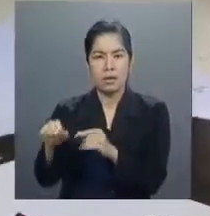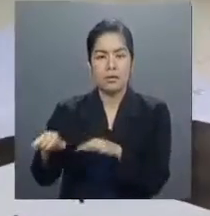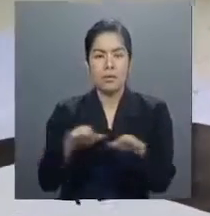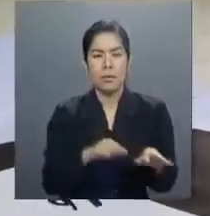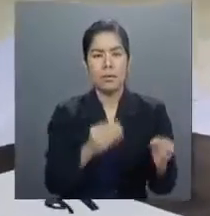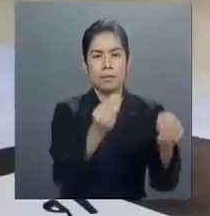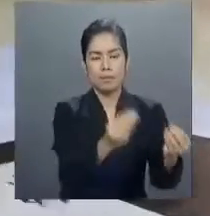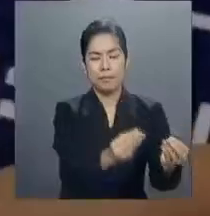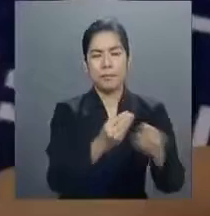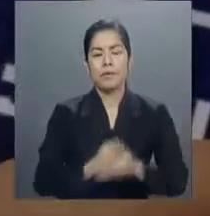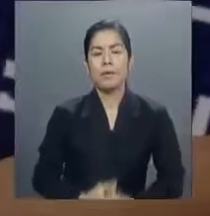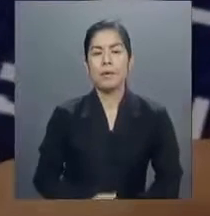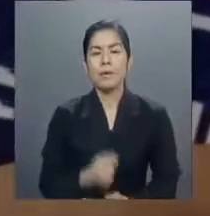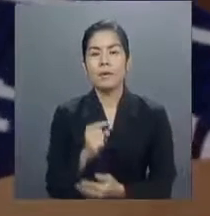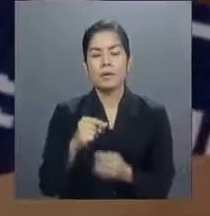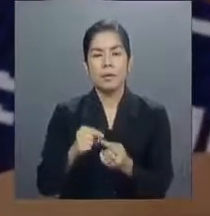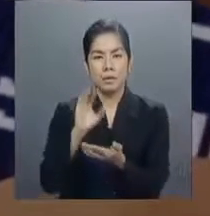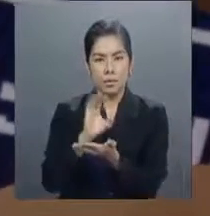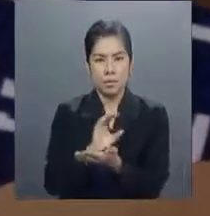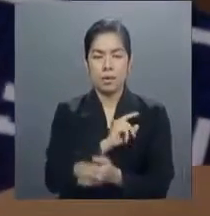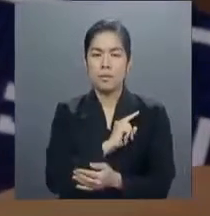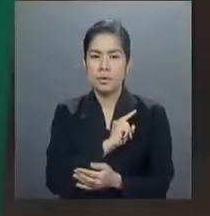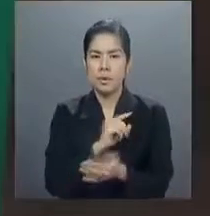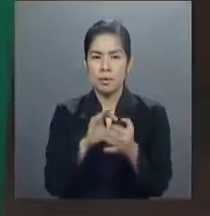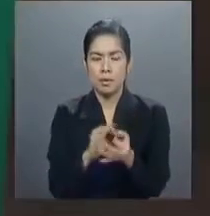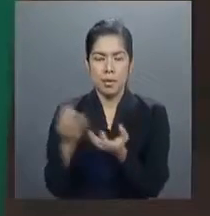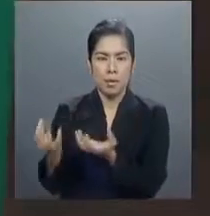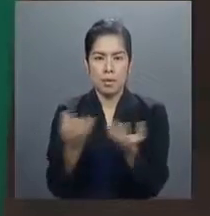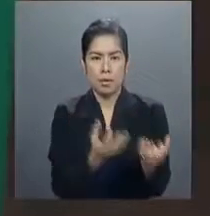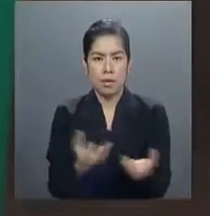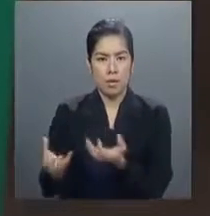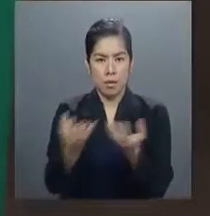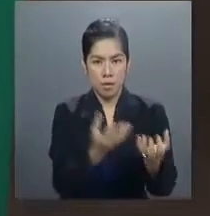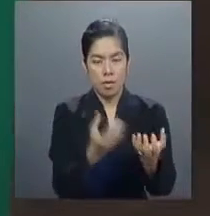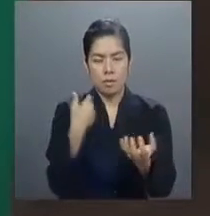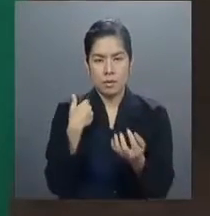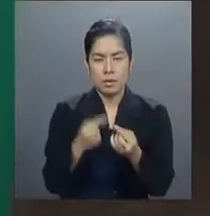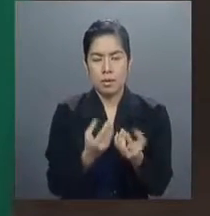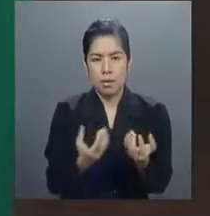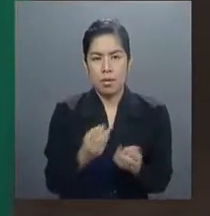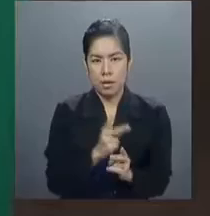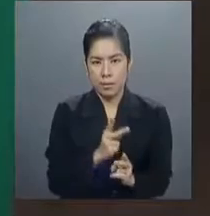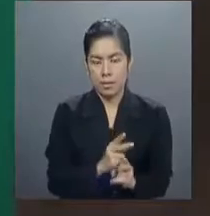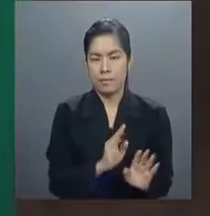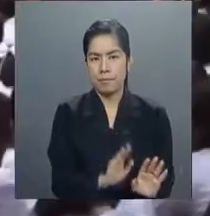งบ่ายวันนี้โดยมีตำรวจดูแลระหว่างการขนย้ายและพื้นที่เก็บอุปกรณ์ประจำหน่วยด้วย